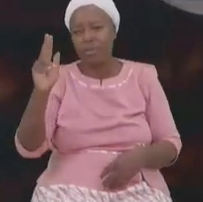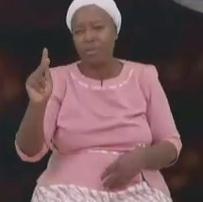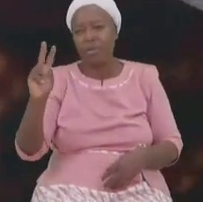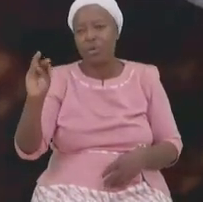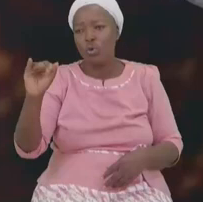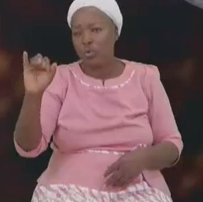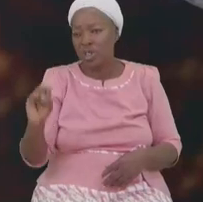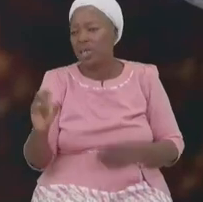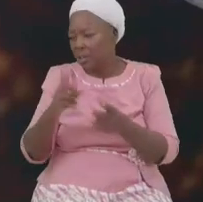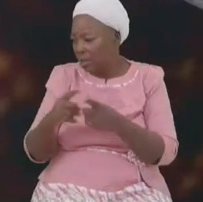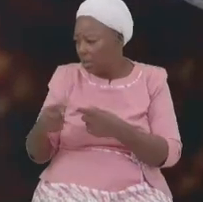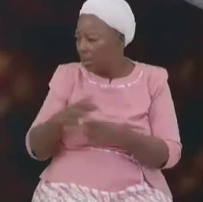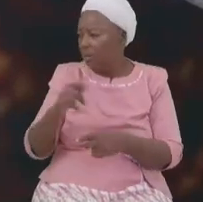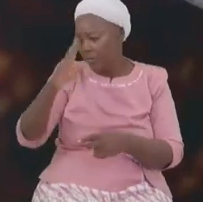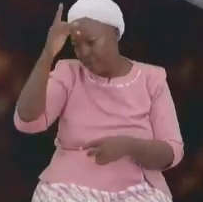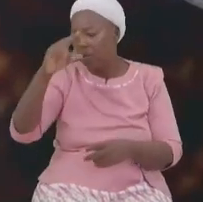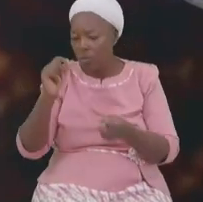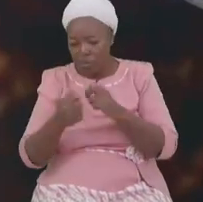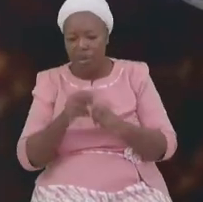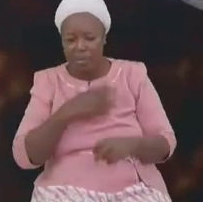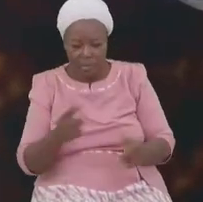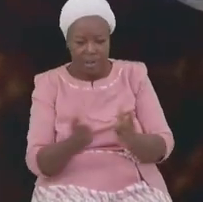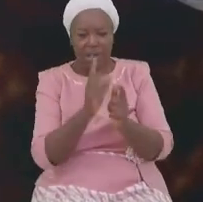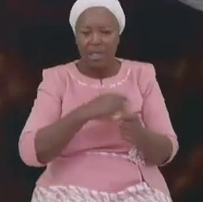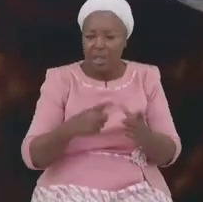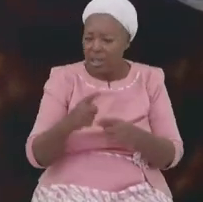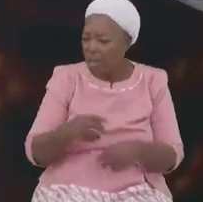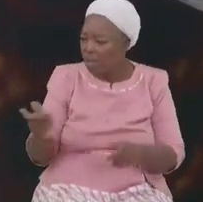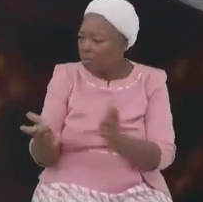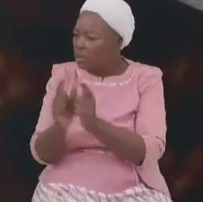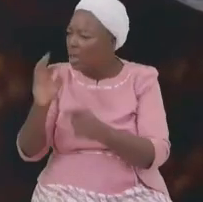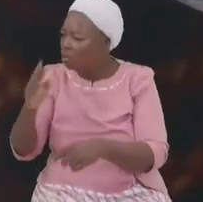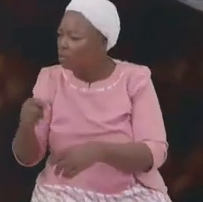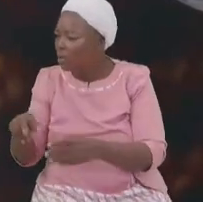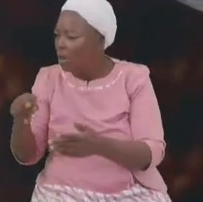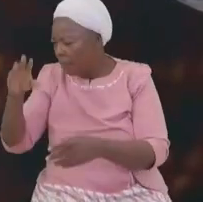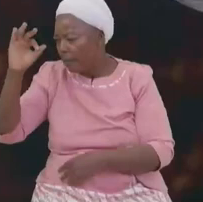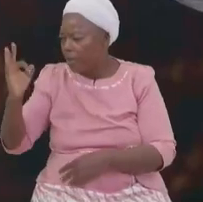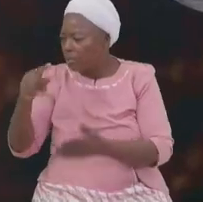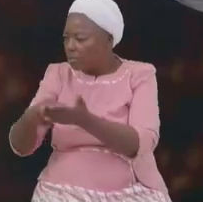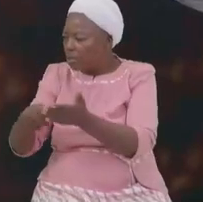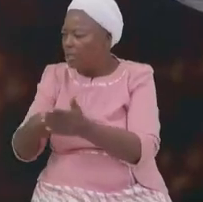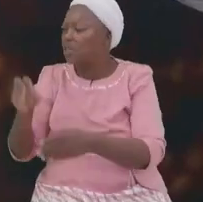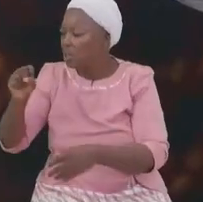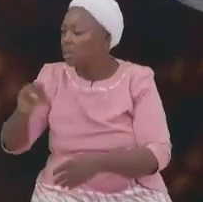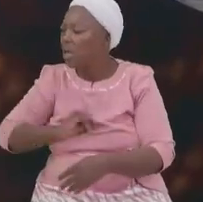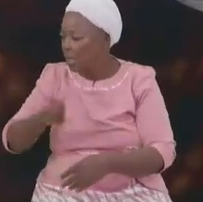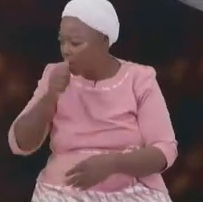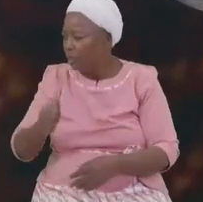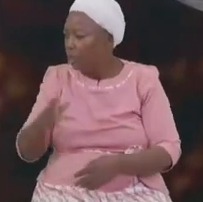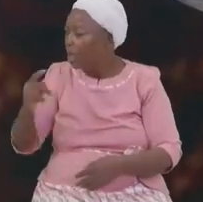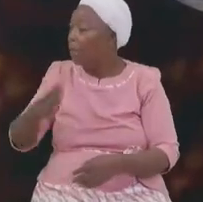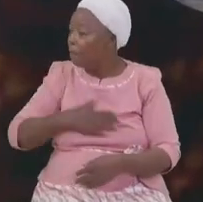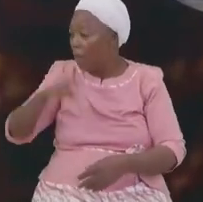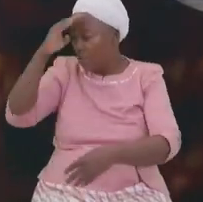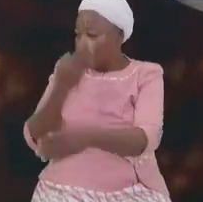toi le pasteur Tetel? J'ai dit, oui, c'est moi. Il a dit, mon fils a eu un miracle dans ta réunion en Afrique du